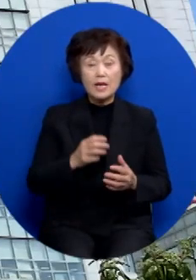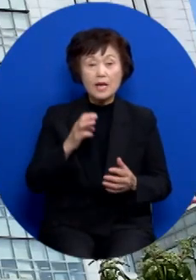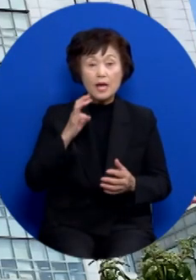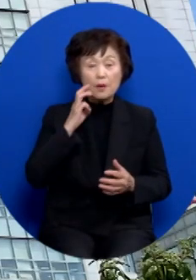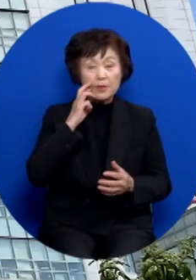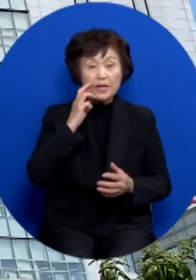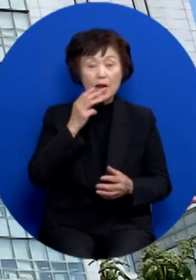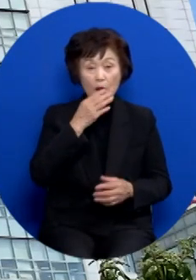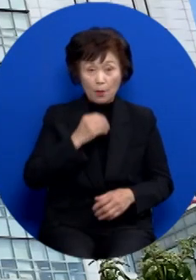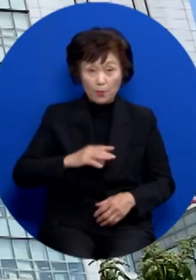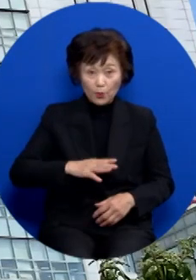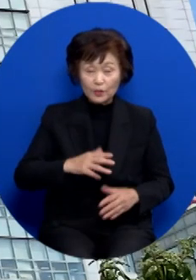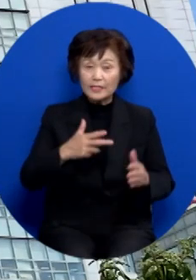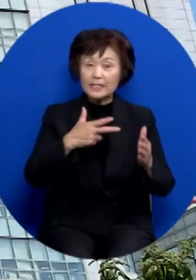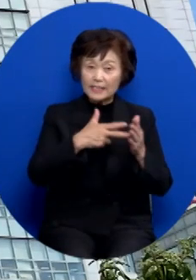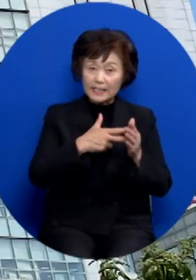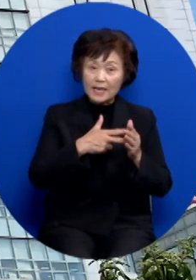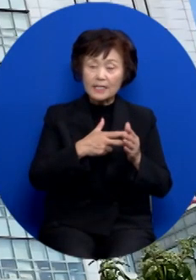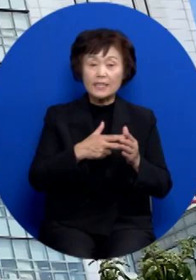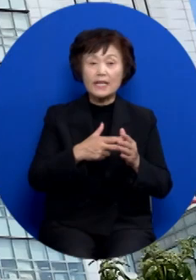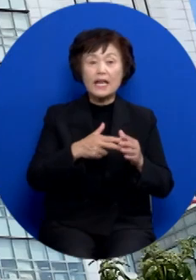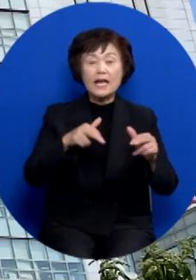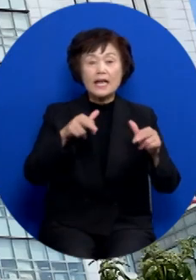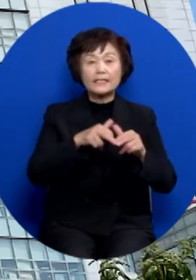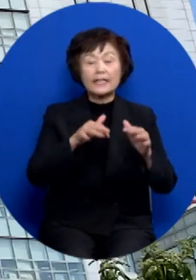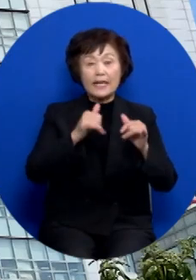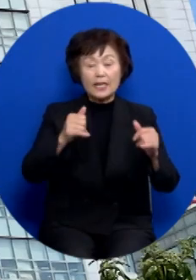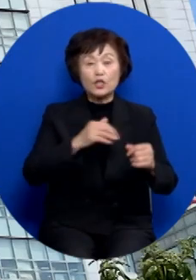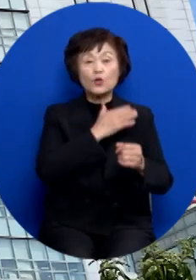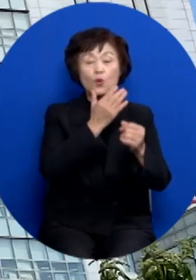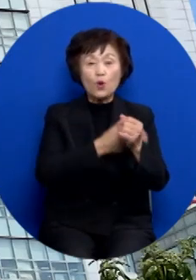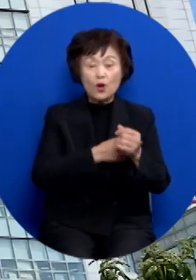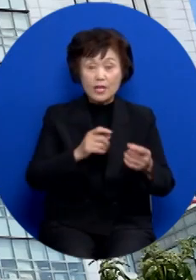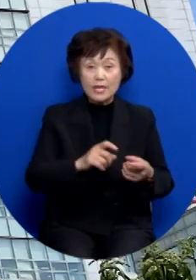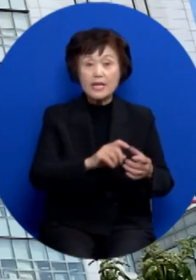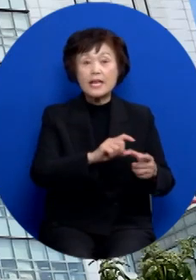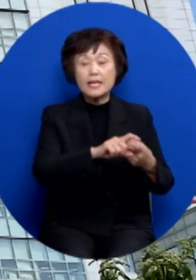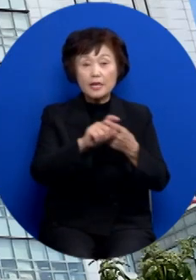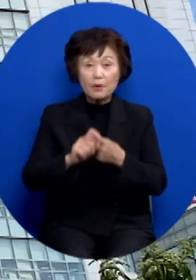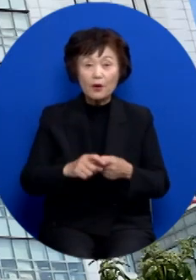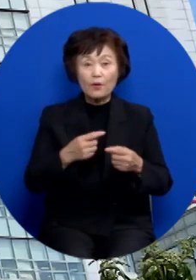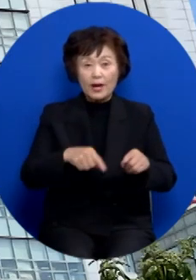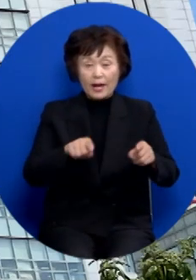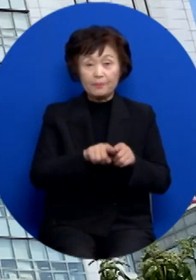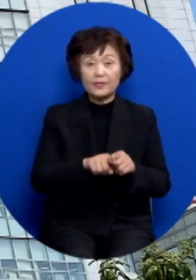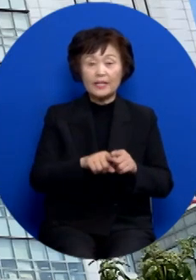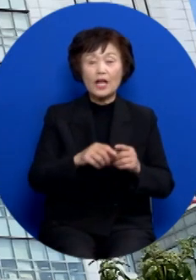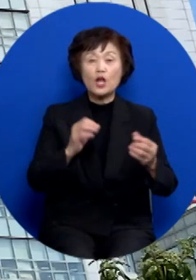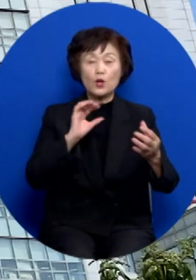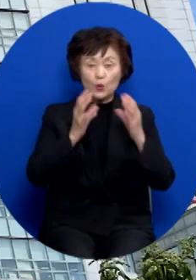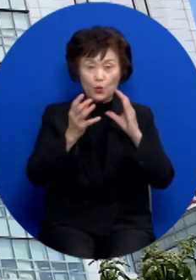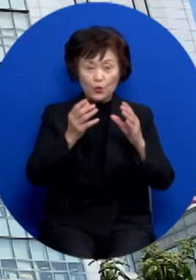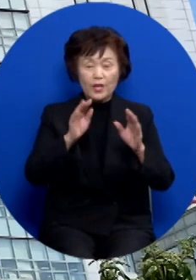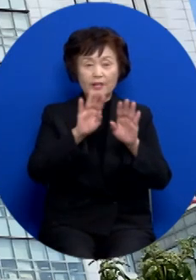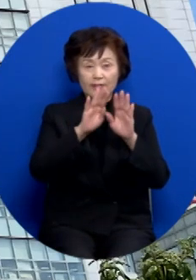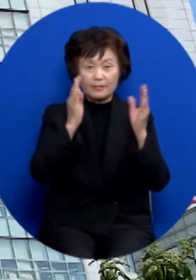미랄복지재단이 오는 26일 UN 장애인 권리협약과 서울시 장애인 주거복지정책 토론회를